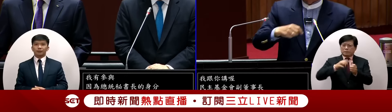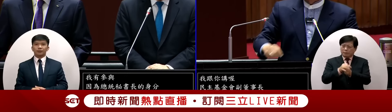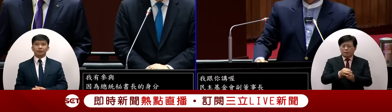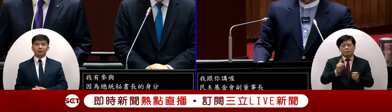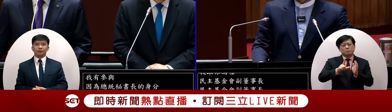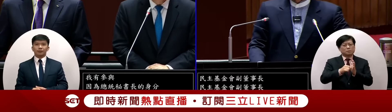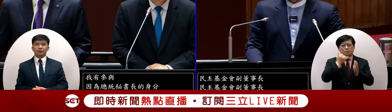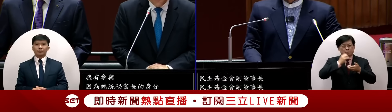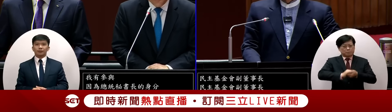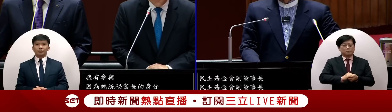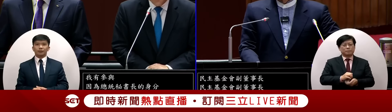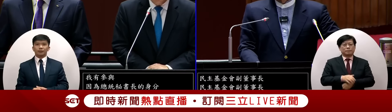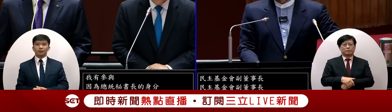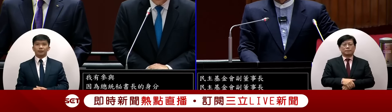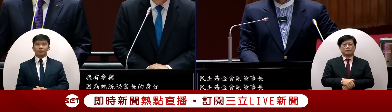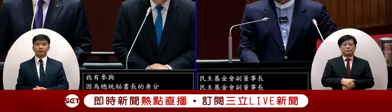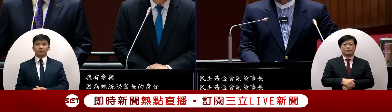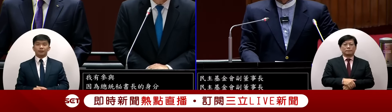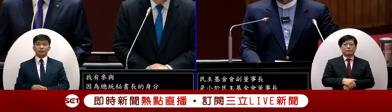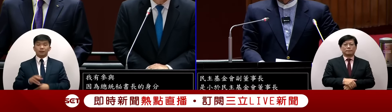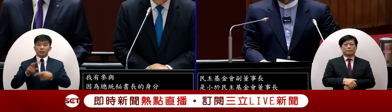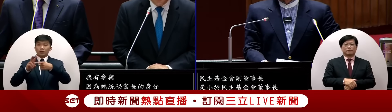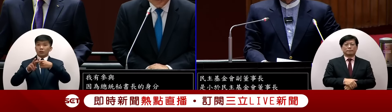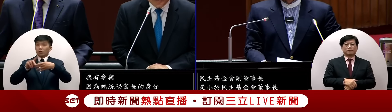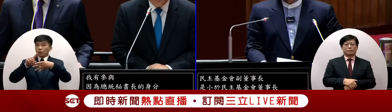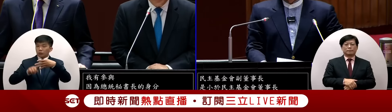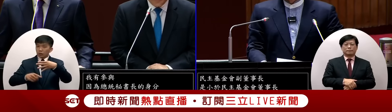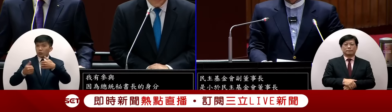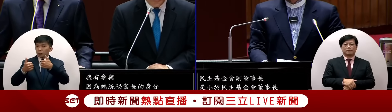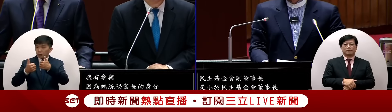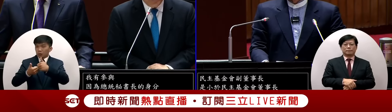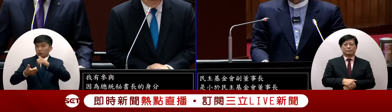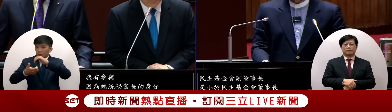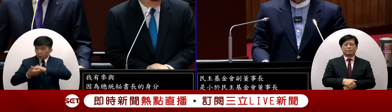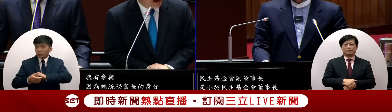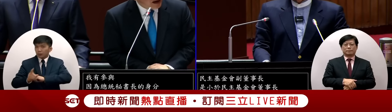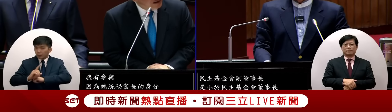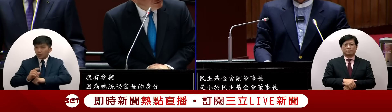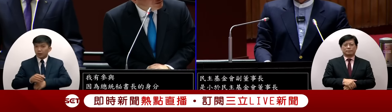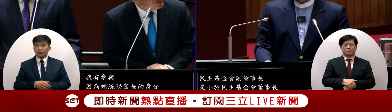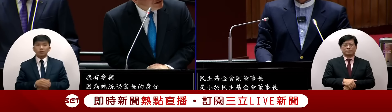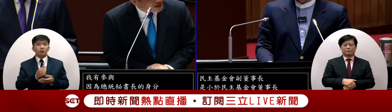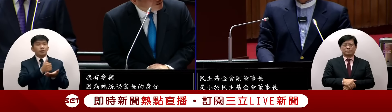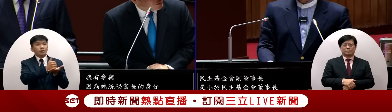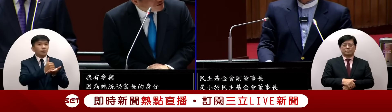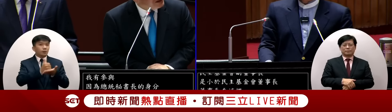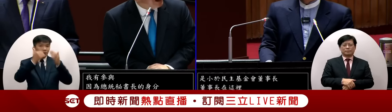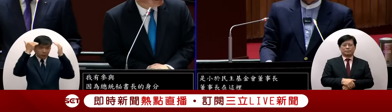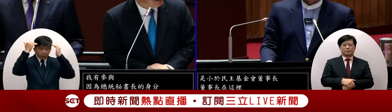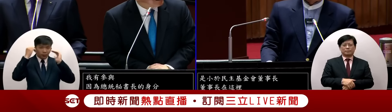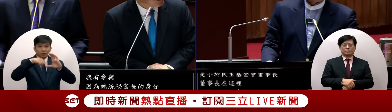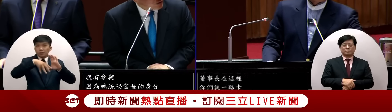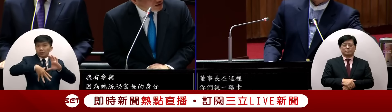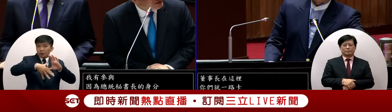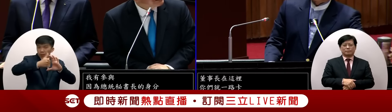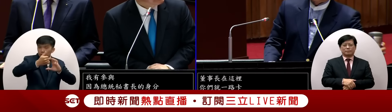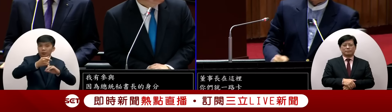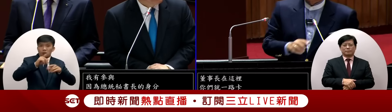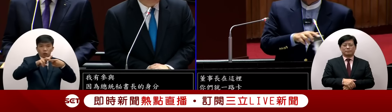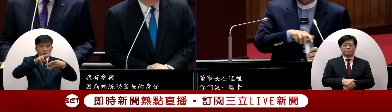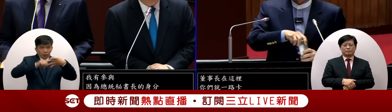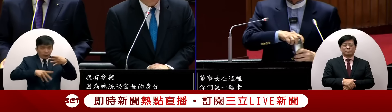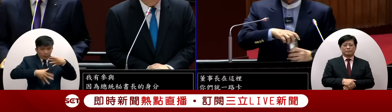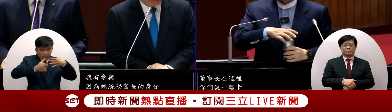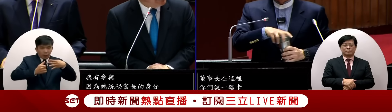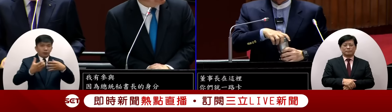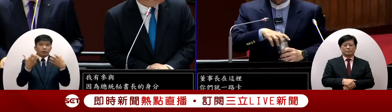搞定？ 那个董事会的这个决定是敦请我们韩院长、董事长主持